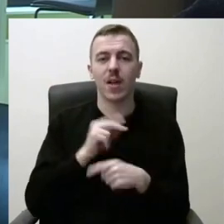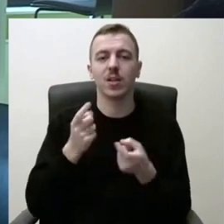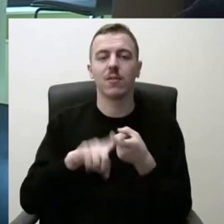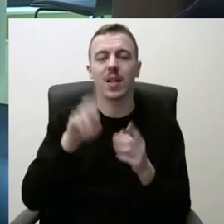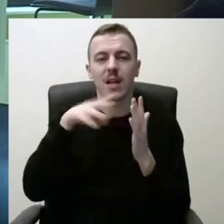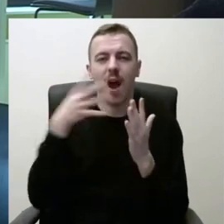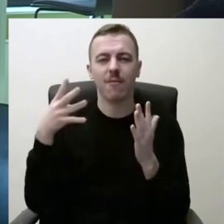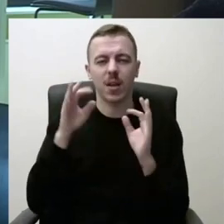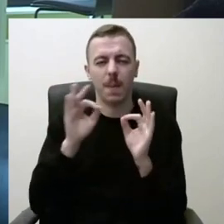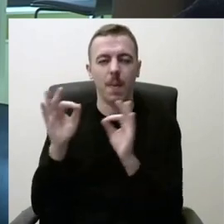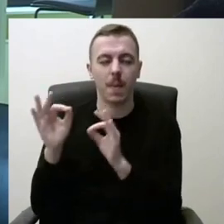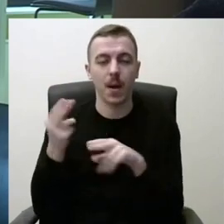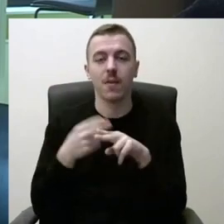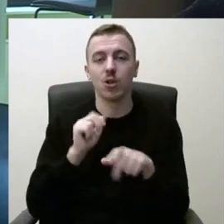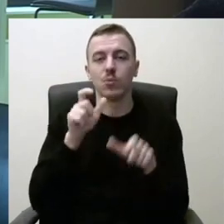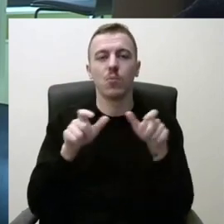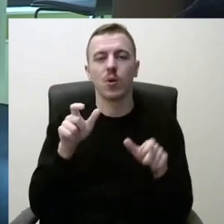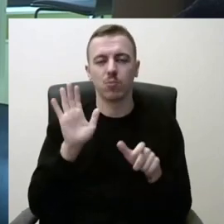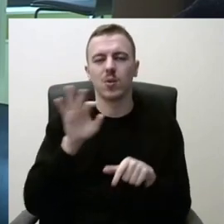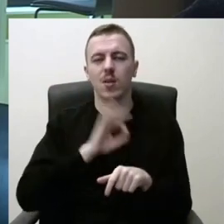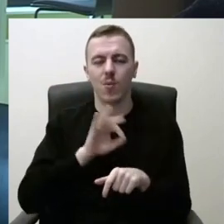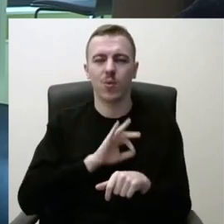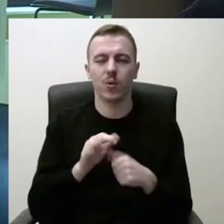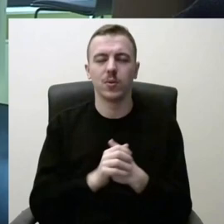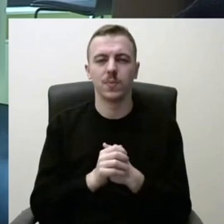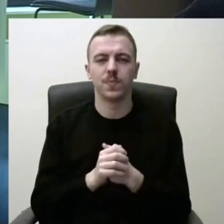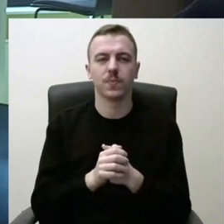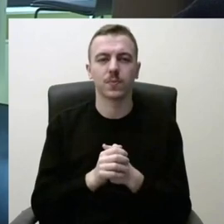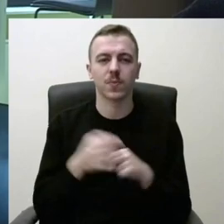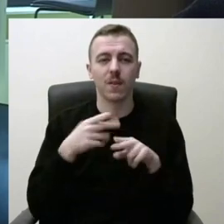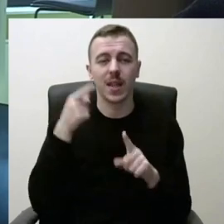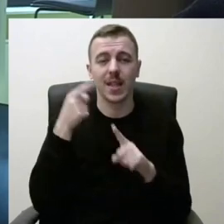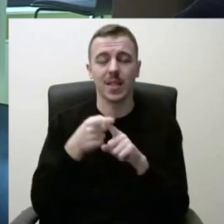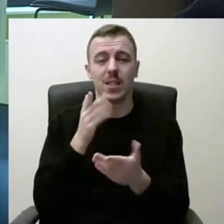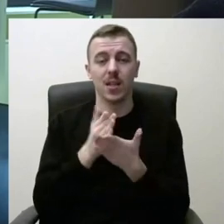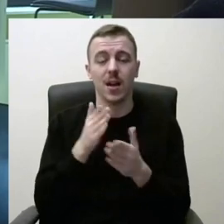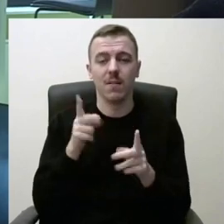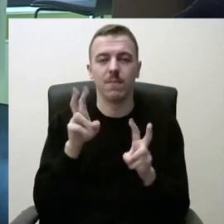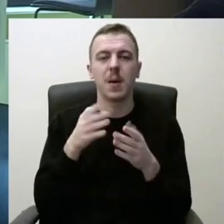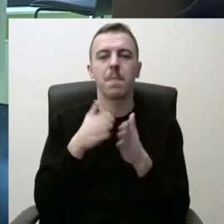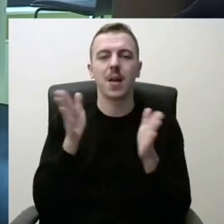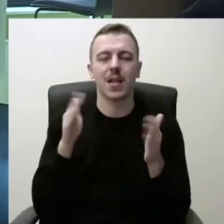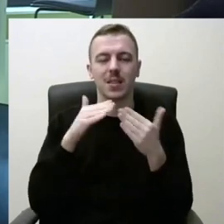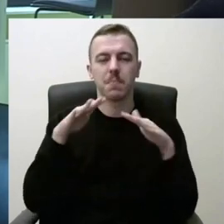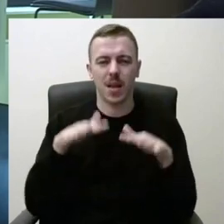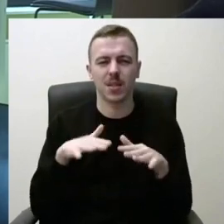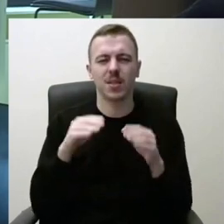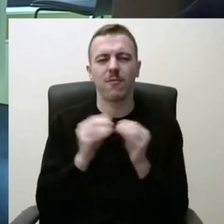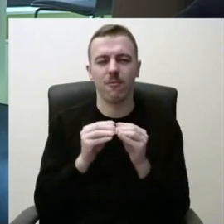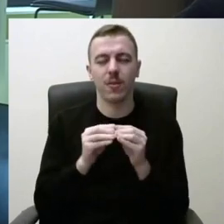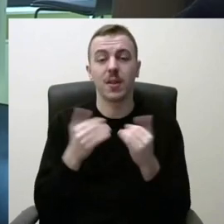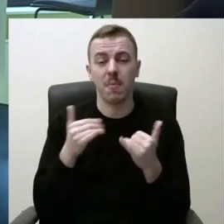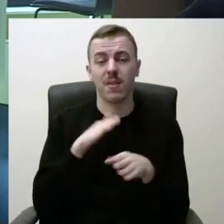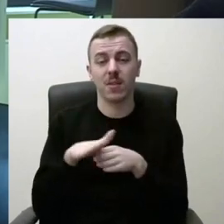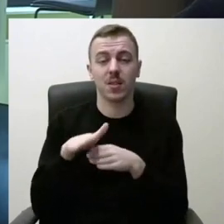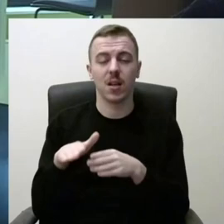grafikus, tuomet žmonės ir naudosis. Tai tas tikslas ir turi būti plečiamas mieste toliau, kas vyksta ir dabar ir A